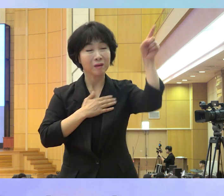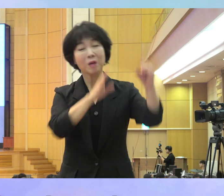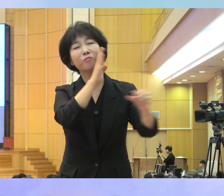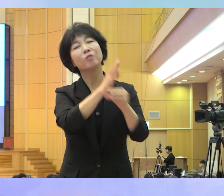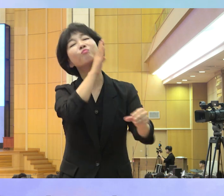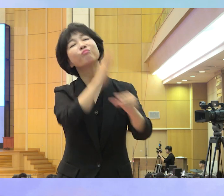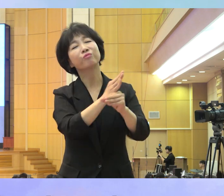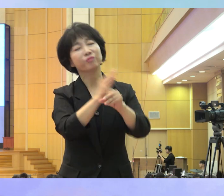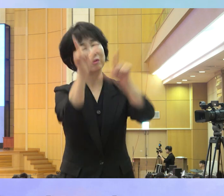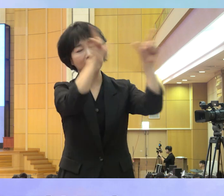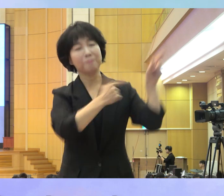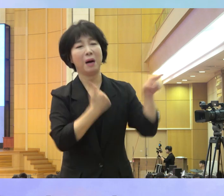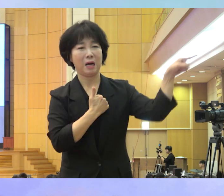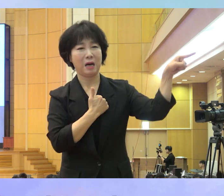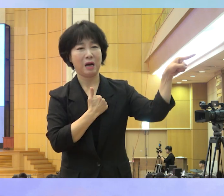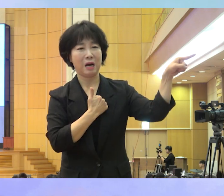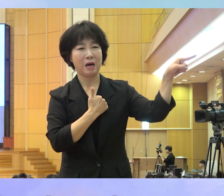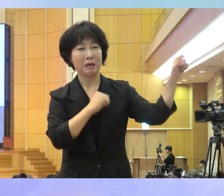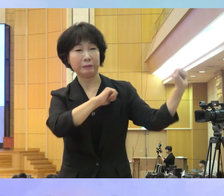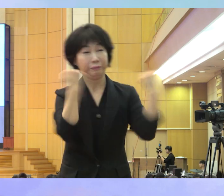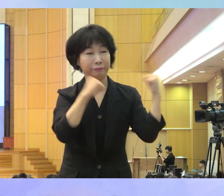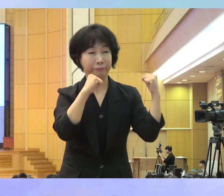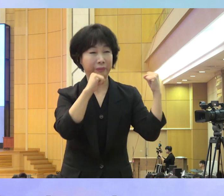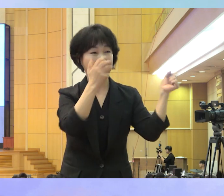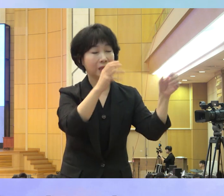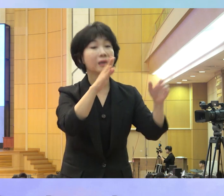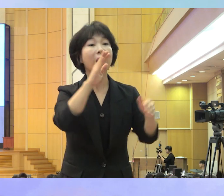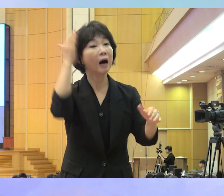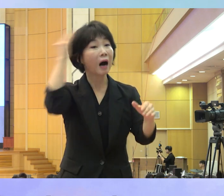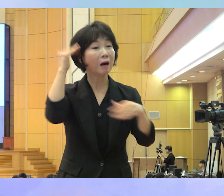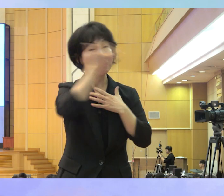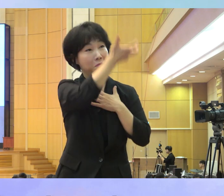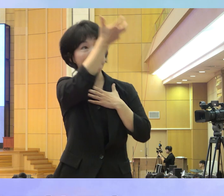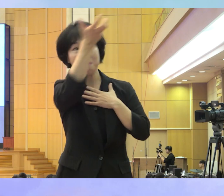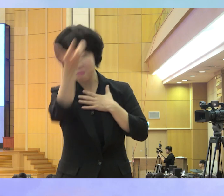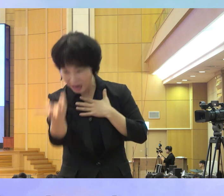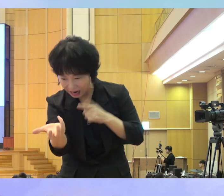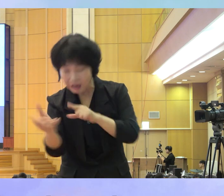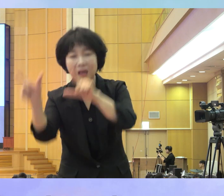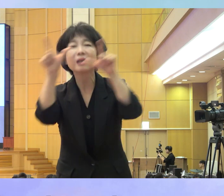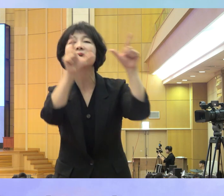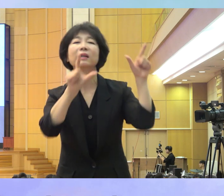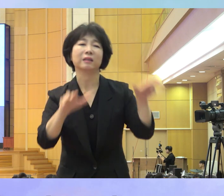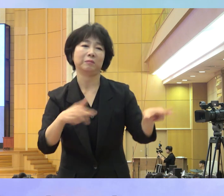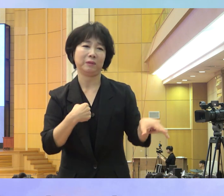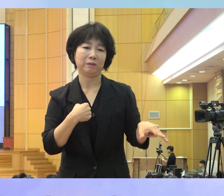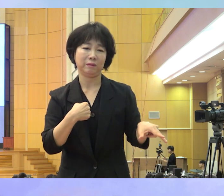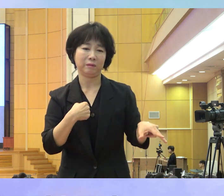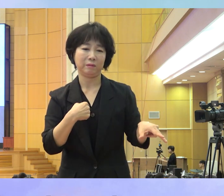이북에서 살았었는데 월남에서 남한에 와 살면서